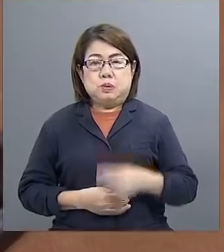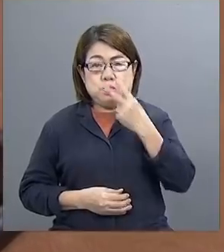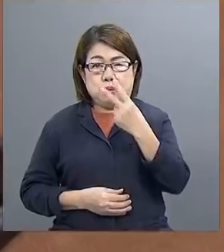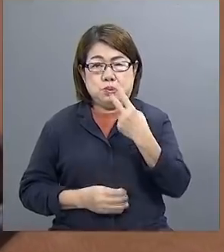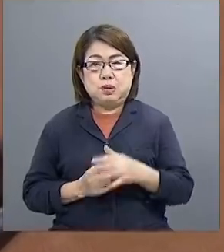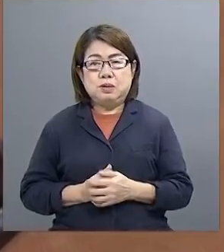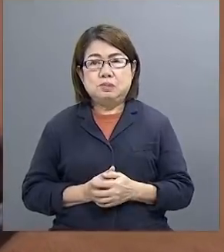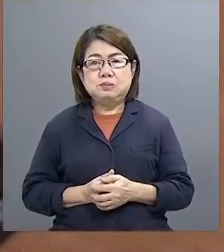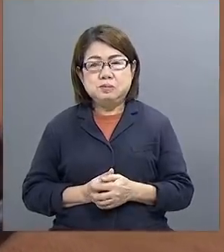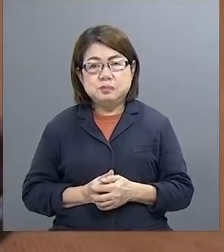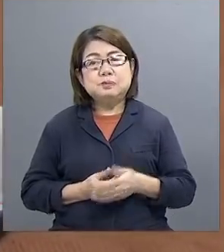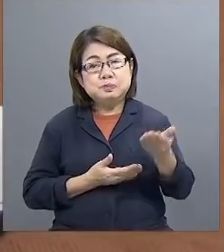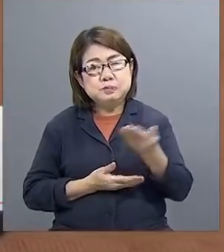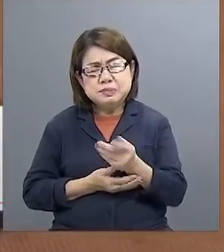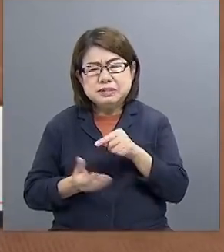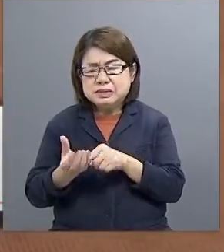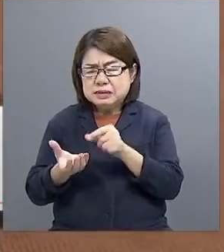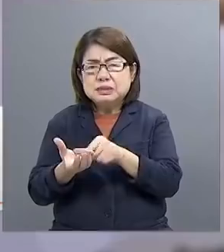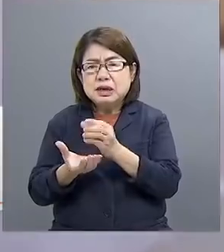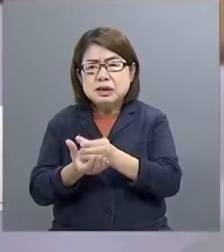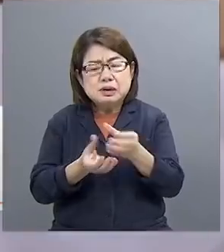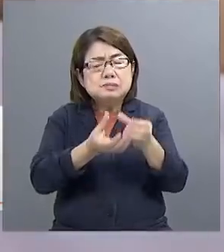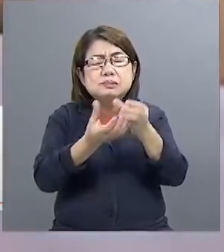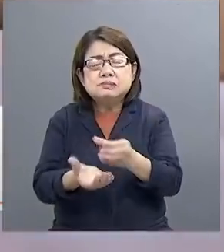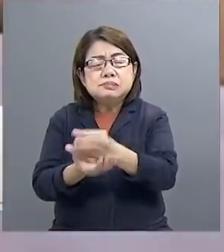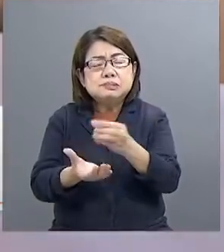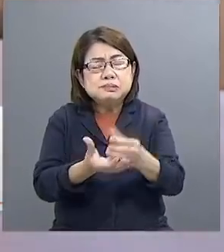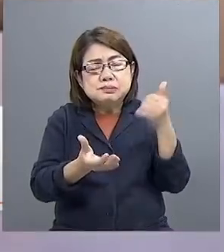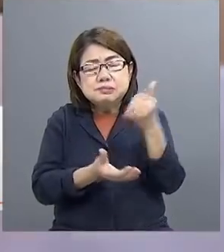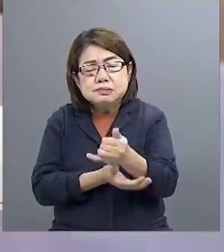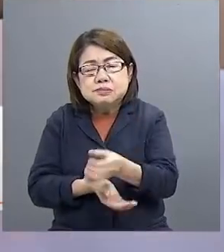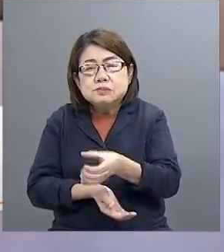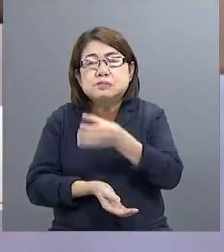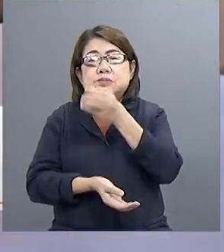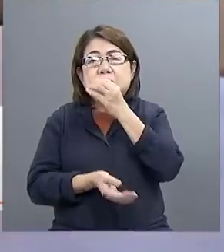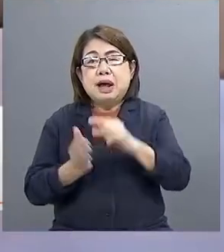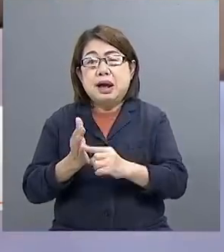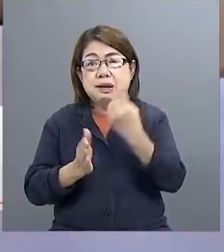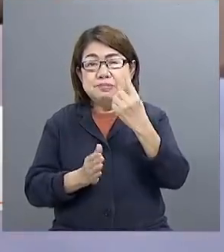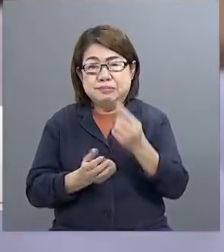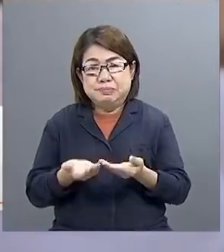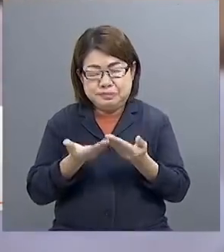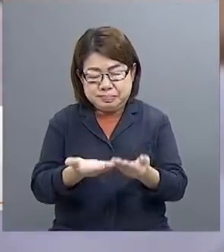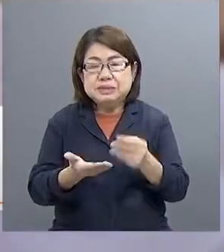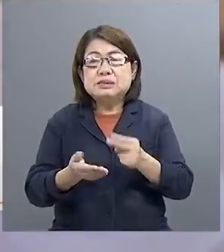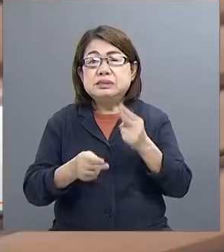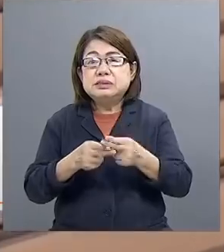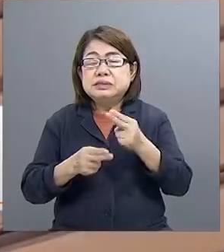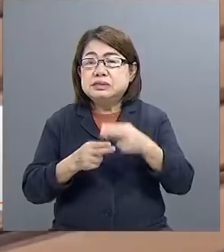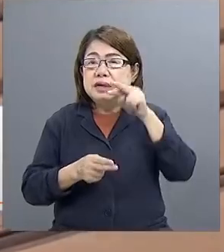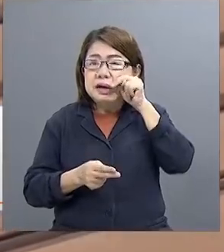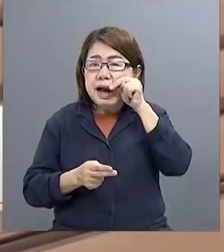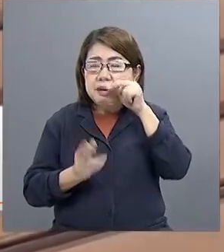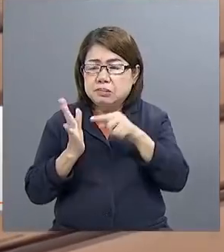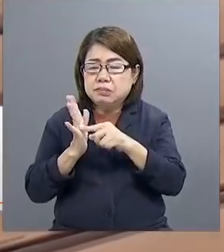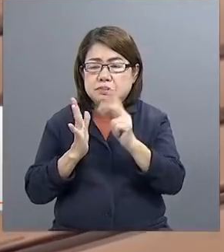ก่อนใช่ไหมมันคือนะมาเป็นเครื่องดื่มแบบต้อนรับคุณผู้ชมครับไม่รู้แรกนะครับที่ว่าน้ำแก่นอีตู่ซึ่งเป็นน้ำ